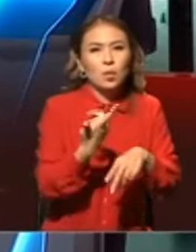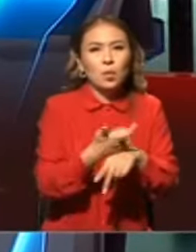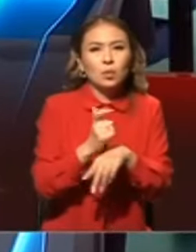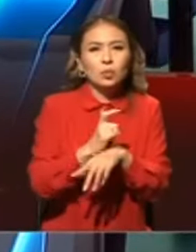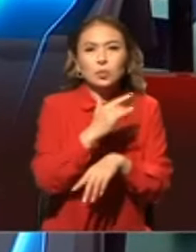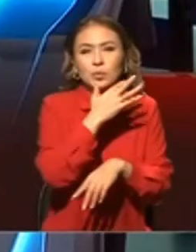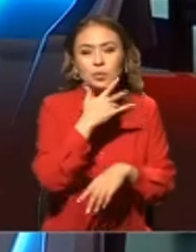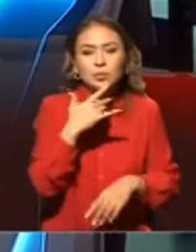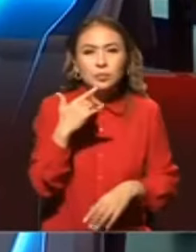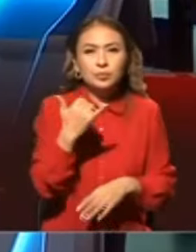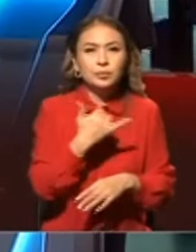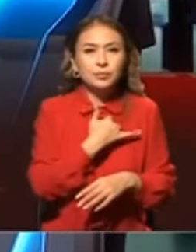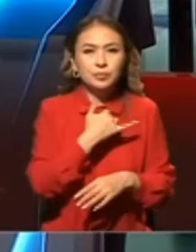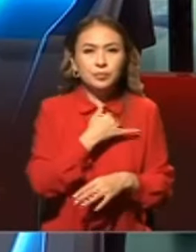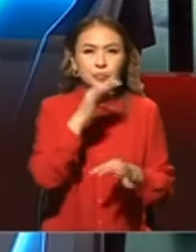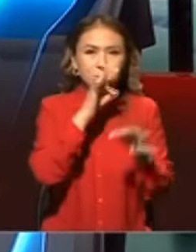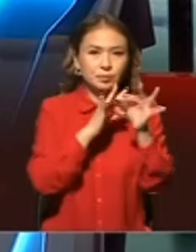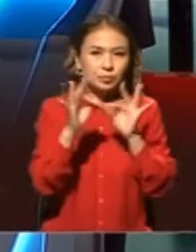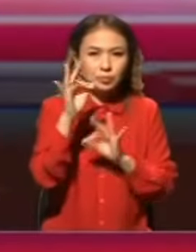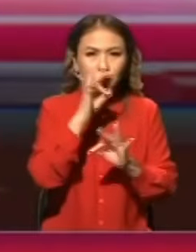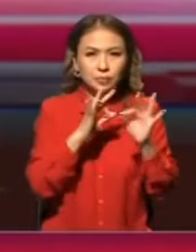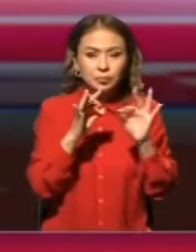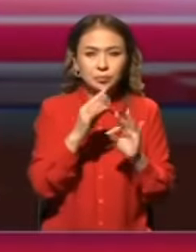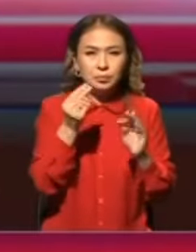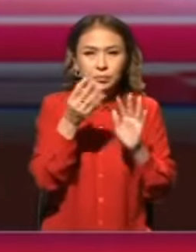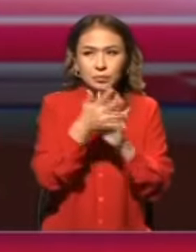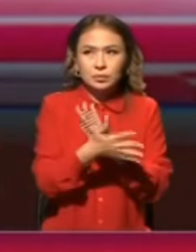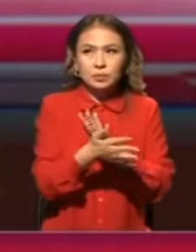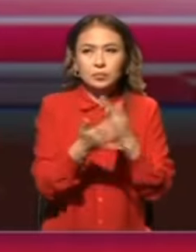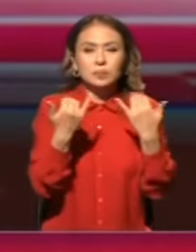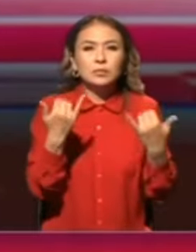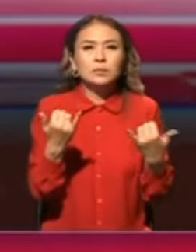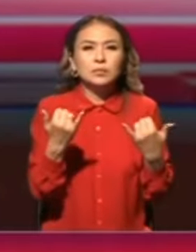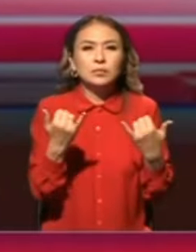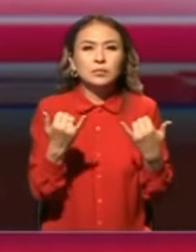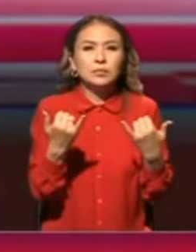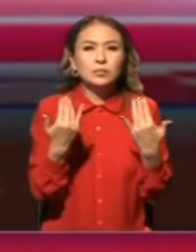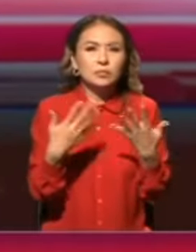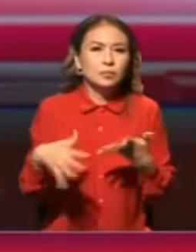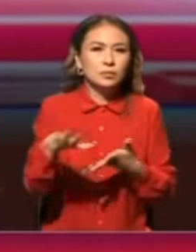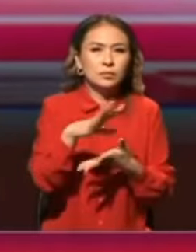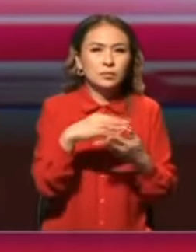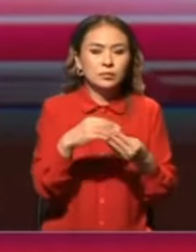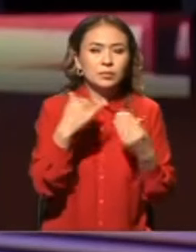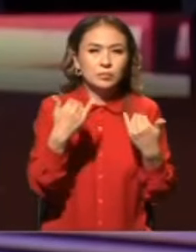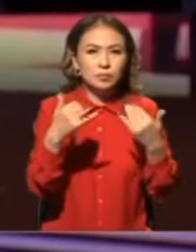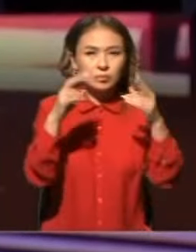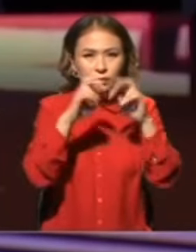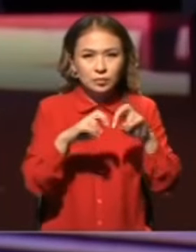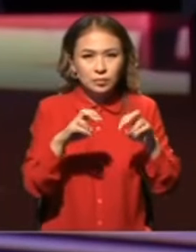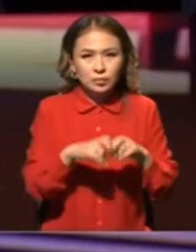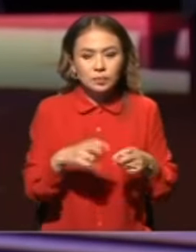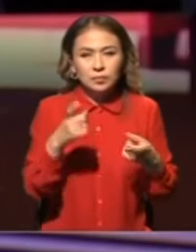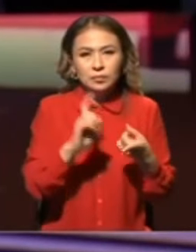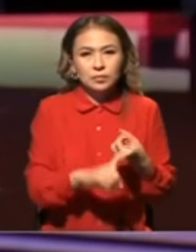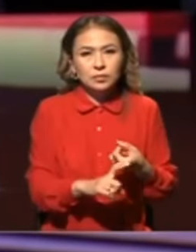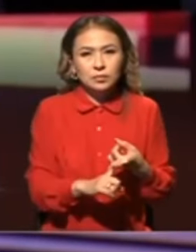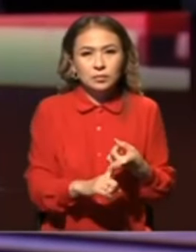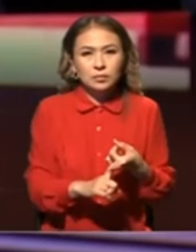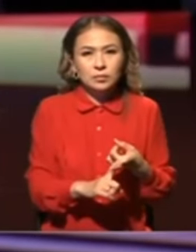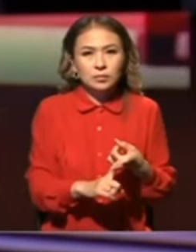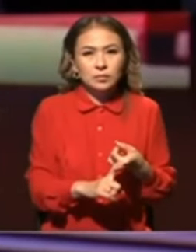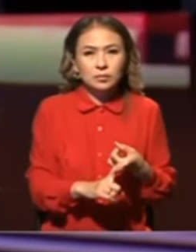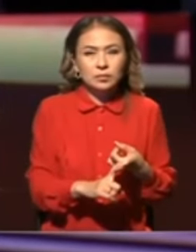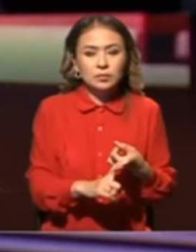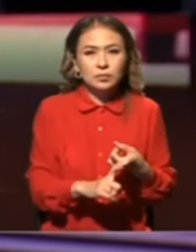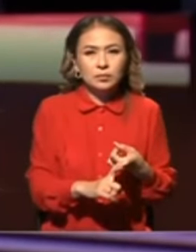бізде дәрімендер кетеді. Енді қазір олардың барлығы осы сарапшының сүйемелдеуінде отыр, жылдық сүйемелдеуінде